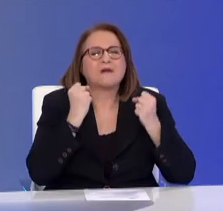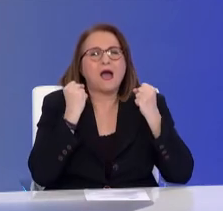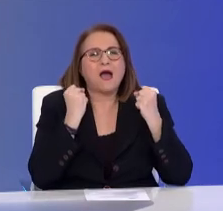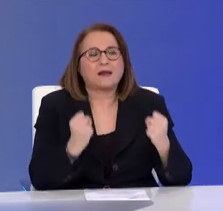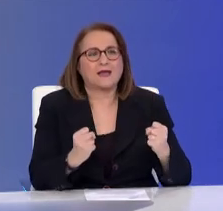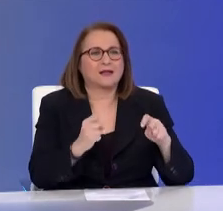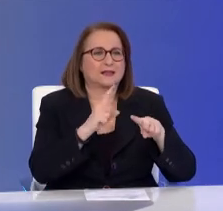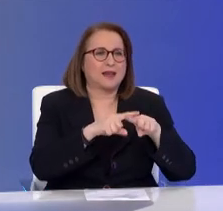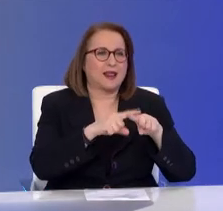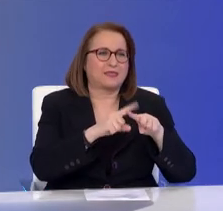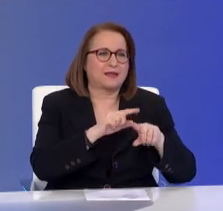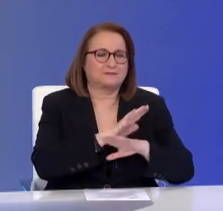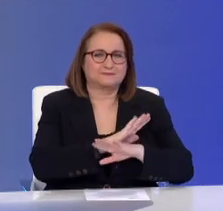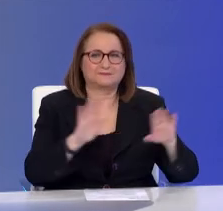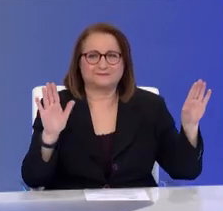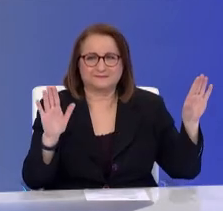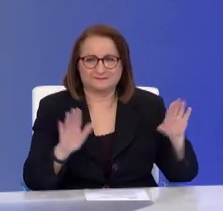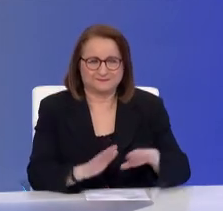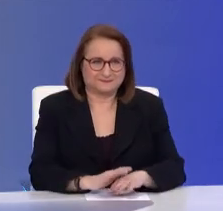την Ελλάδα.